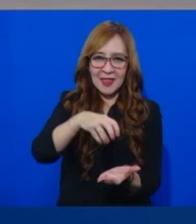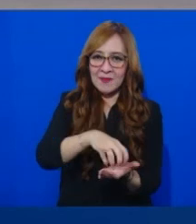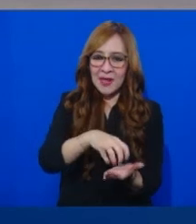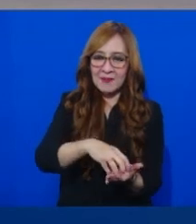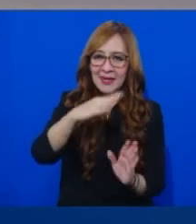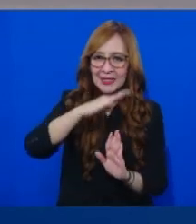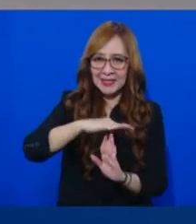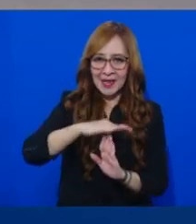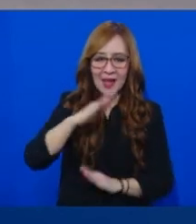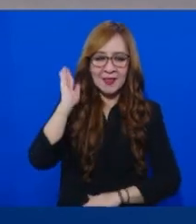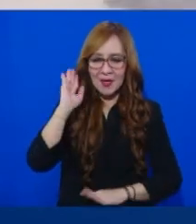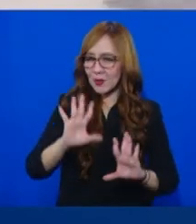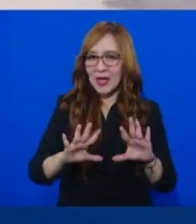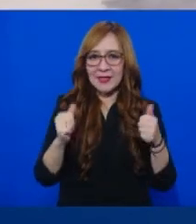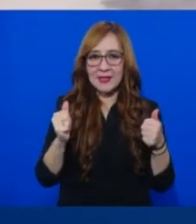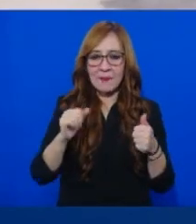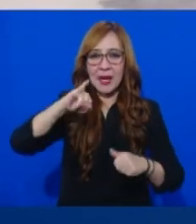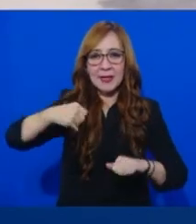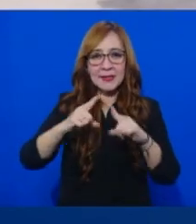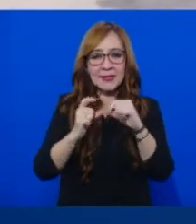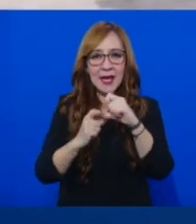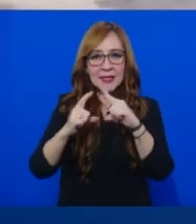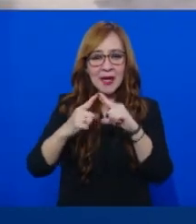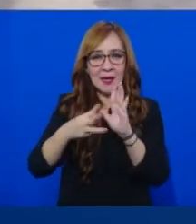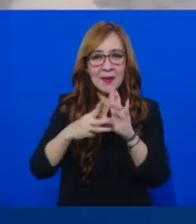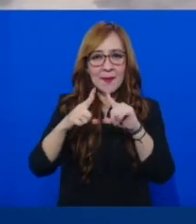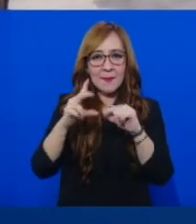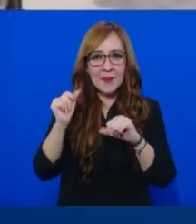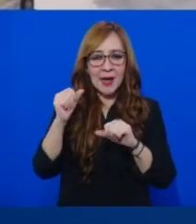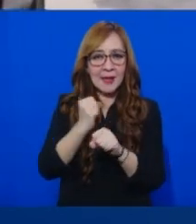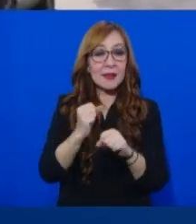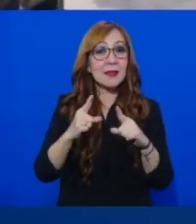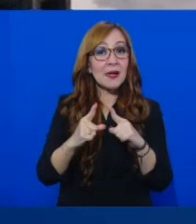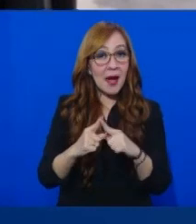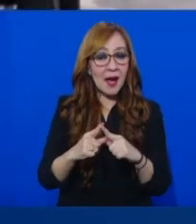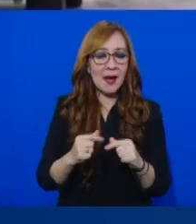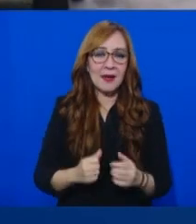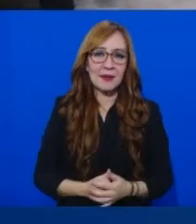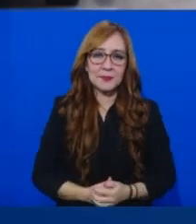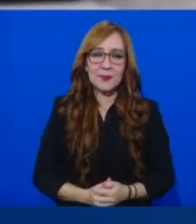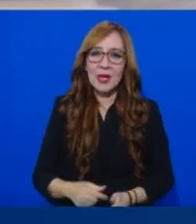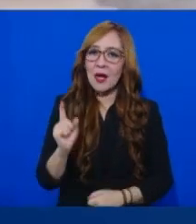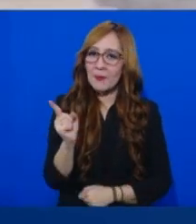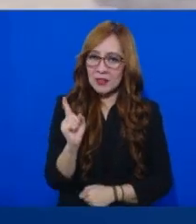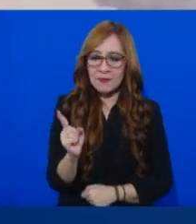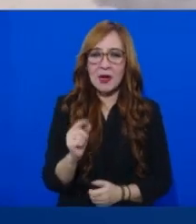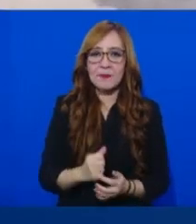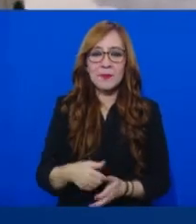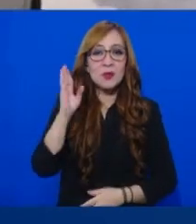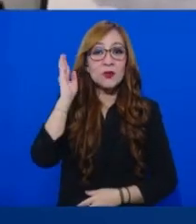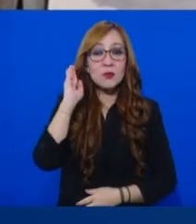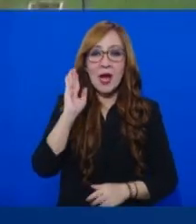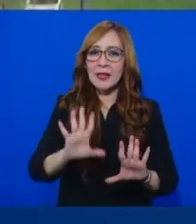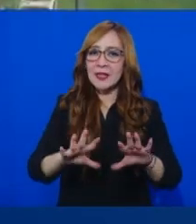yang sudah disediakan oleh Jasa Marga di ruas-ruas jalan tol Cikampek utama ini menuju Trans Jawa karena memang sudah ada